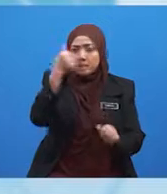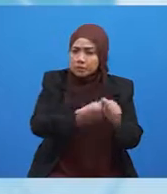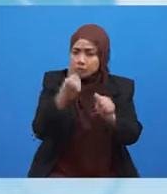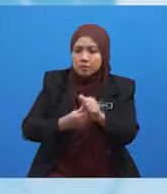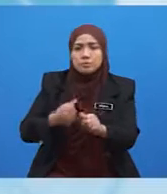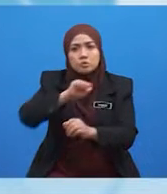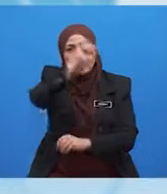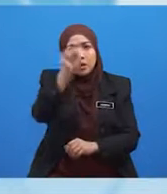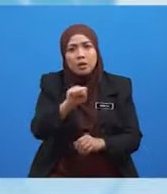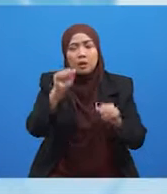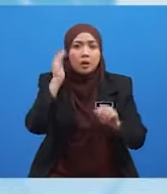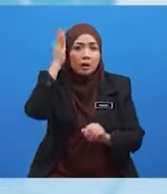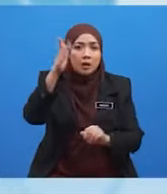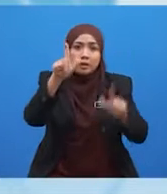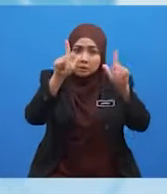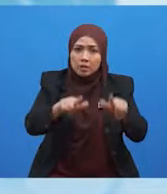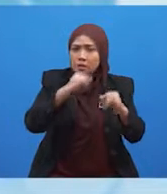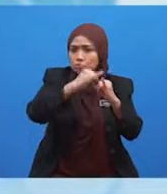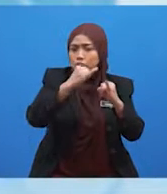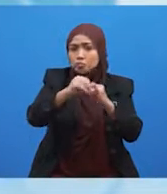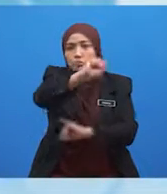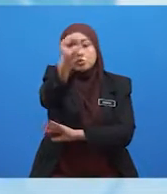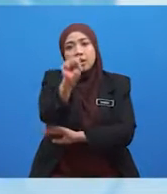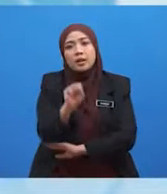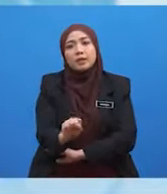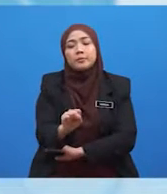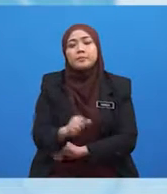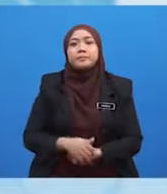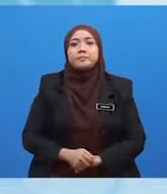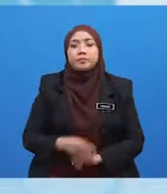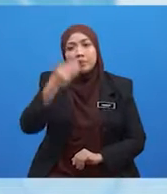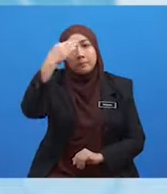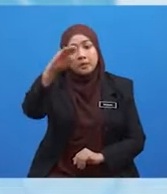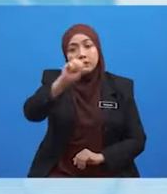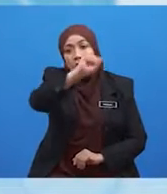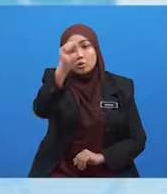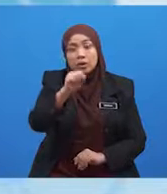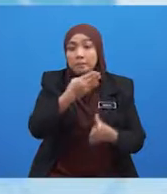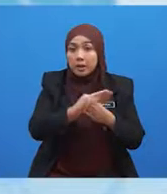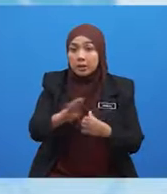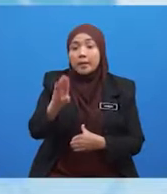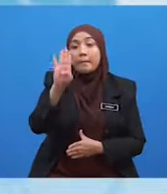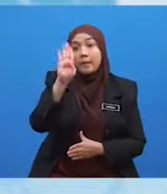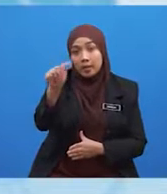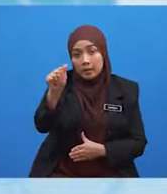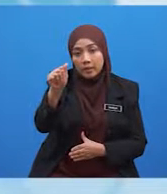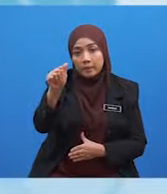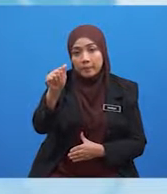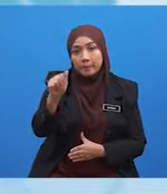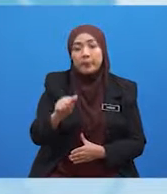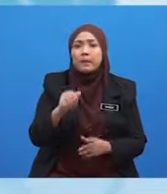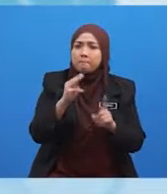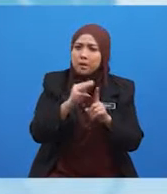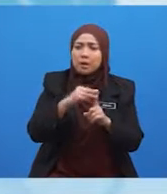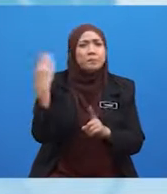bagi setiap soalan akan diletakkan di ujung soalnya bagi soalan dalam bahagian e-mark ah pada